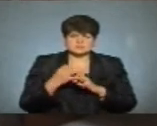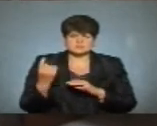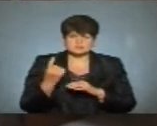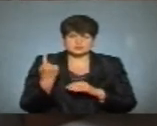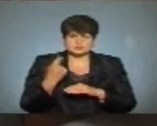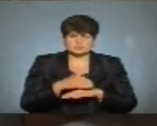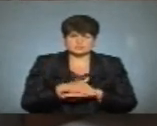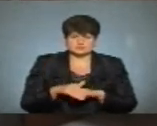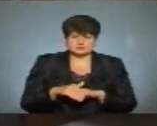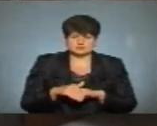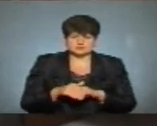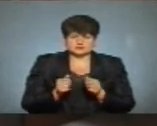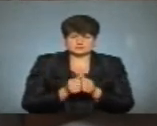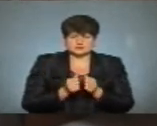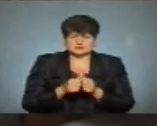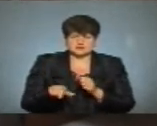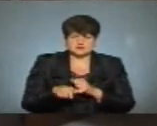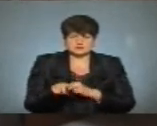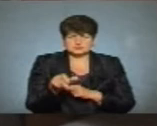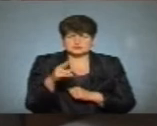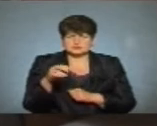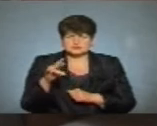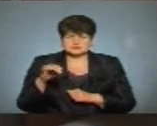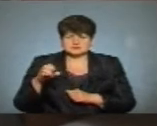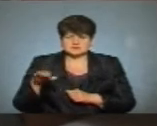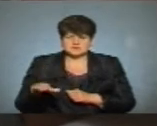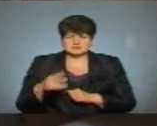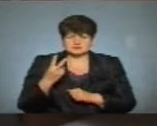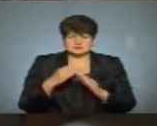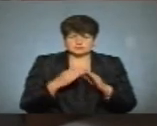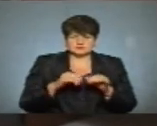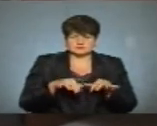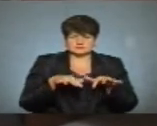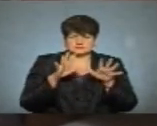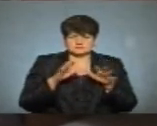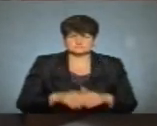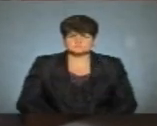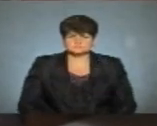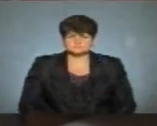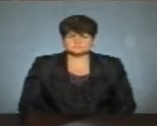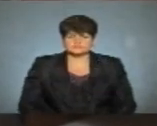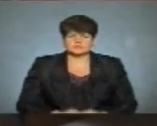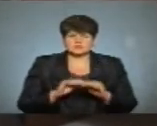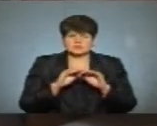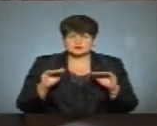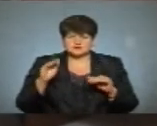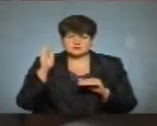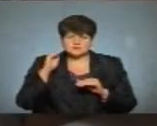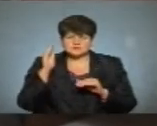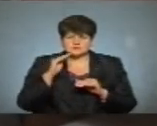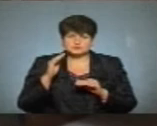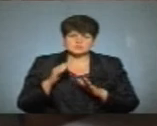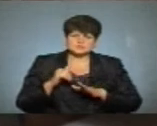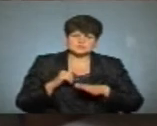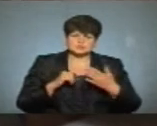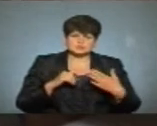вулиці, які розміщені поблизу річки Дністер. Підтоплено дві будівлі в одному господарстві. Рівень води надходження хвилі зі